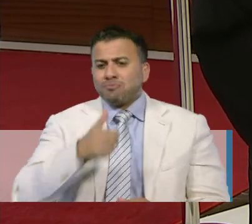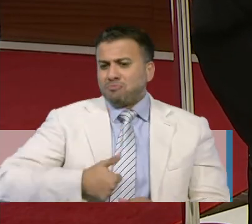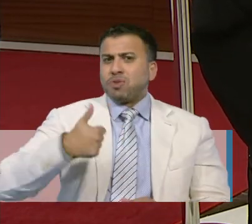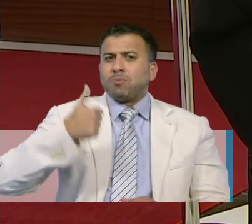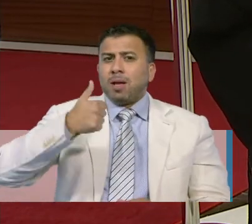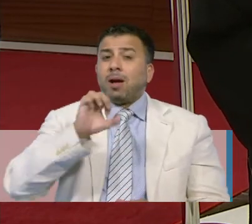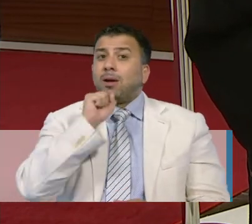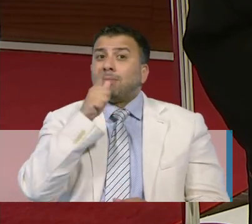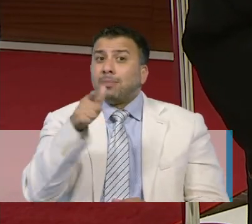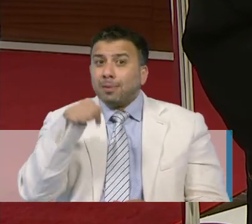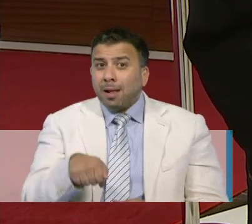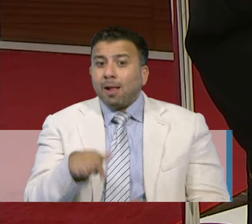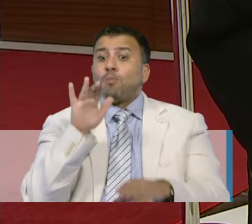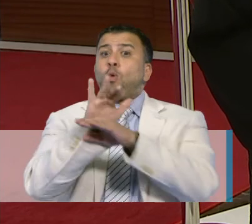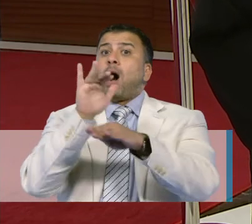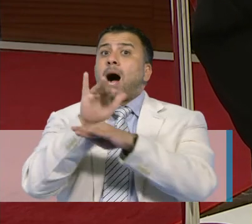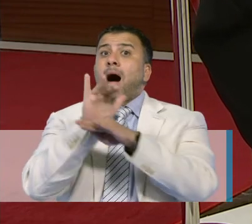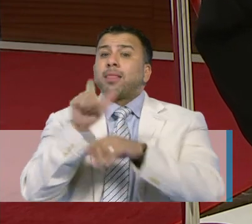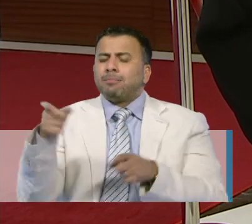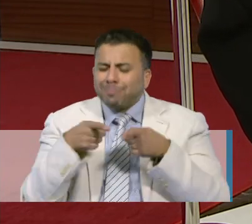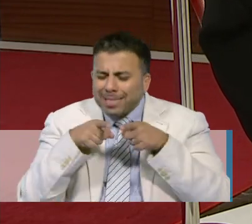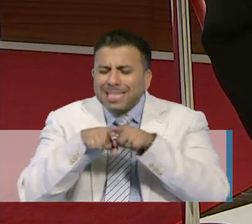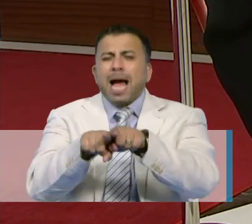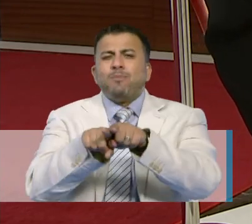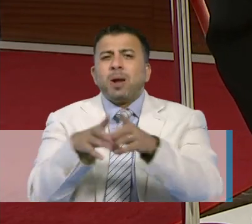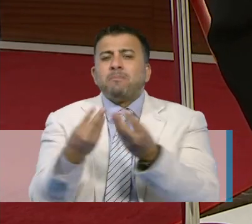لذلك جاءت هذه المحاضرة تزامناً مع